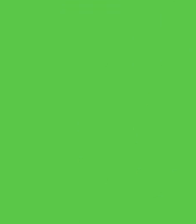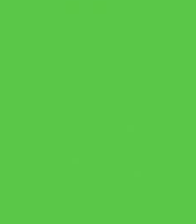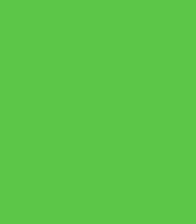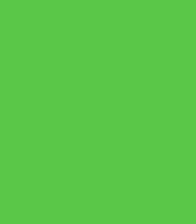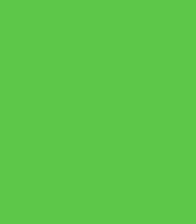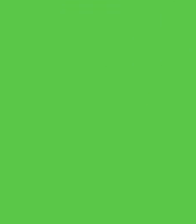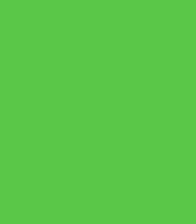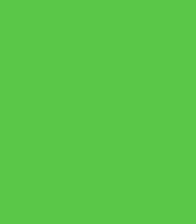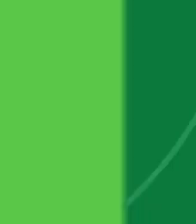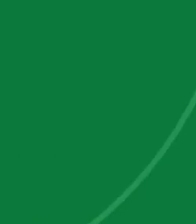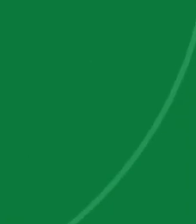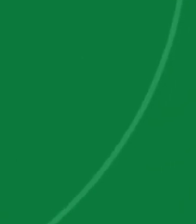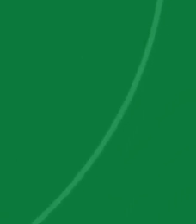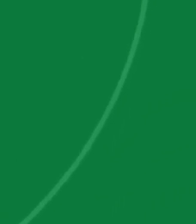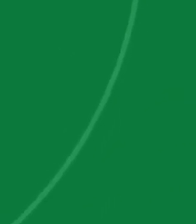Музика